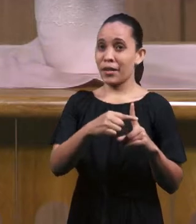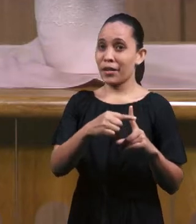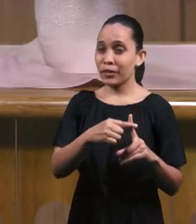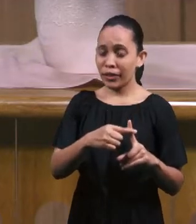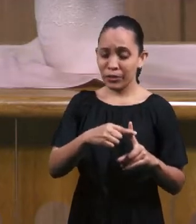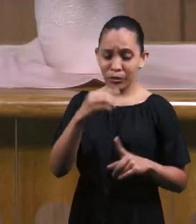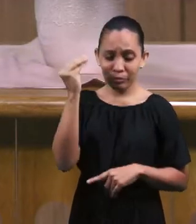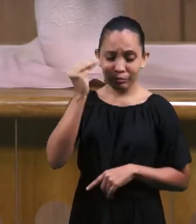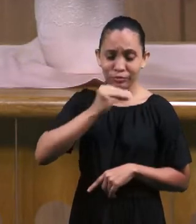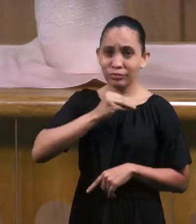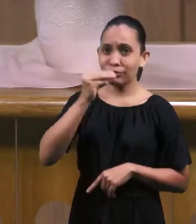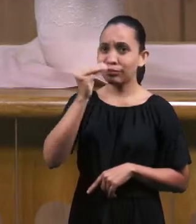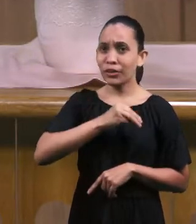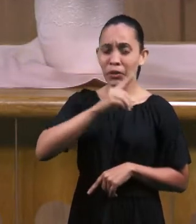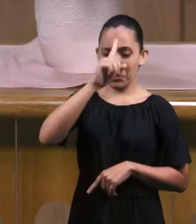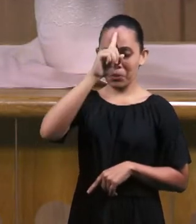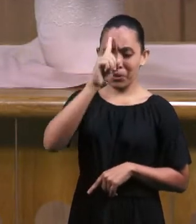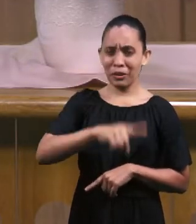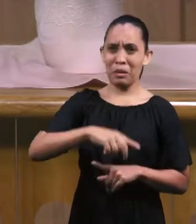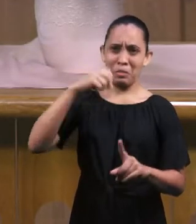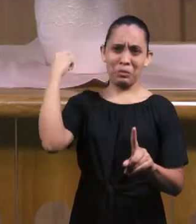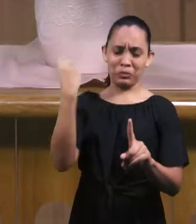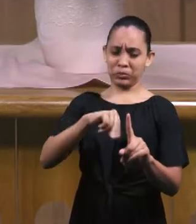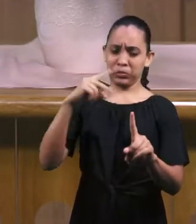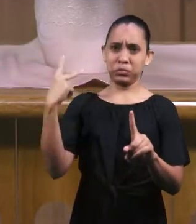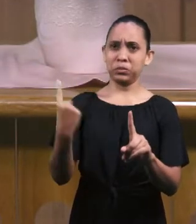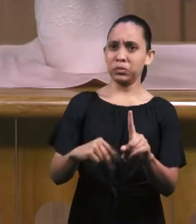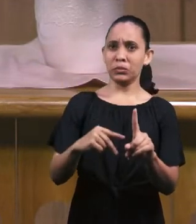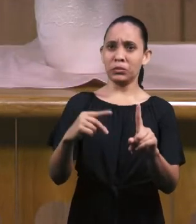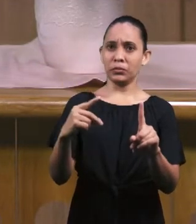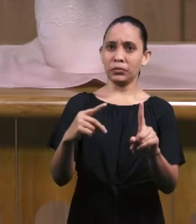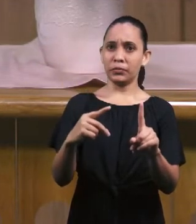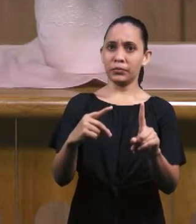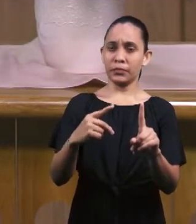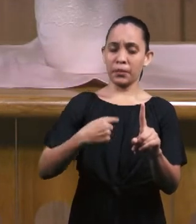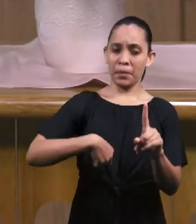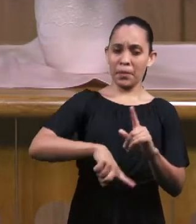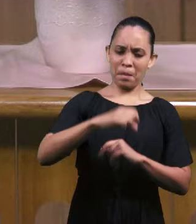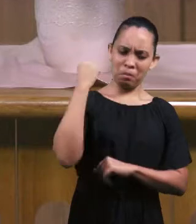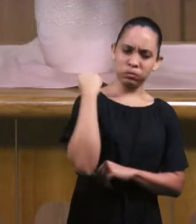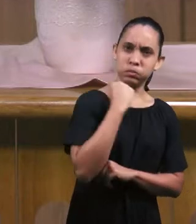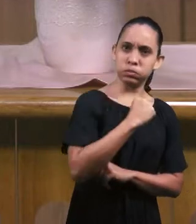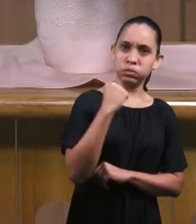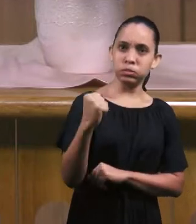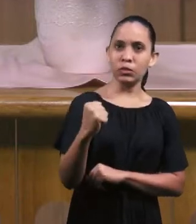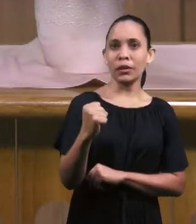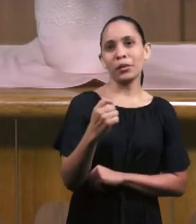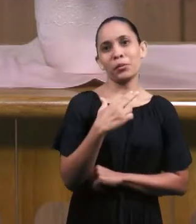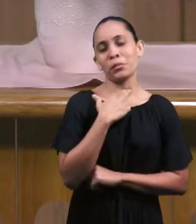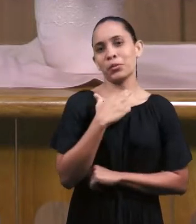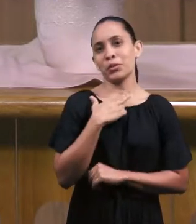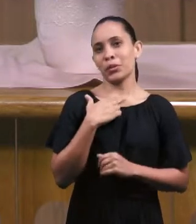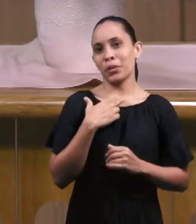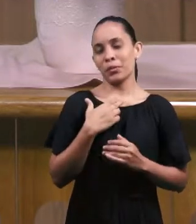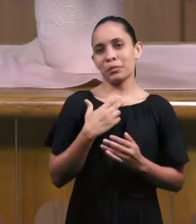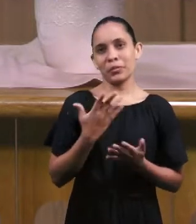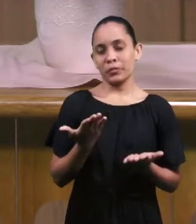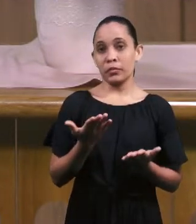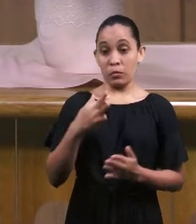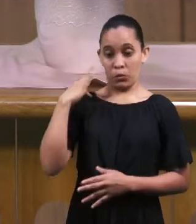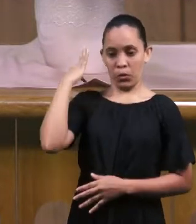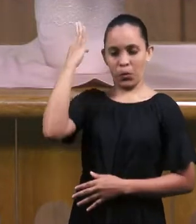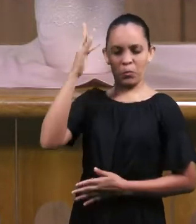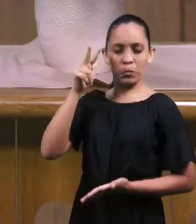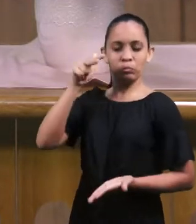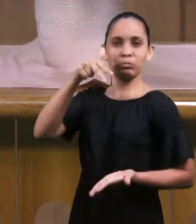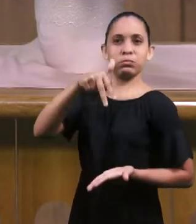pour dominer, pour mettre en prison, pour tuer, elle ne pouvait plus exercer cela. Les philosophes se levaient en disant, non, maintenant c'est notre tour.